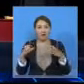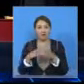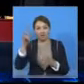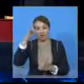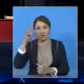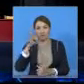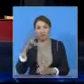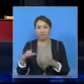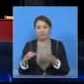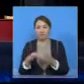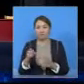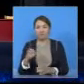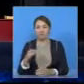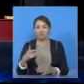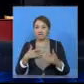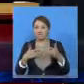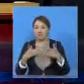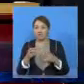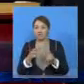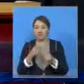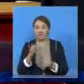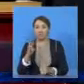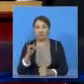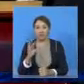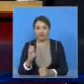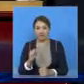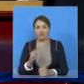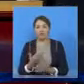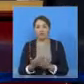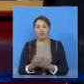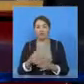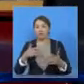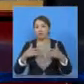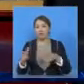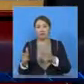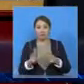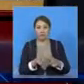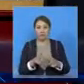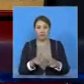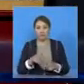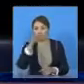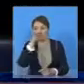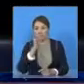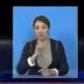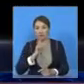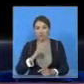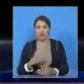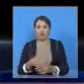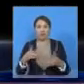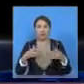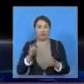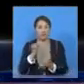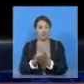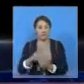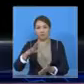казахской труппы областного драматического театра имени Тахауи Ахтанова. Спектакль готовился в течение месяца, и премьера должна